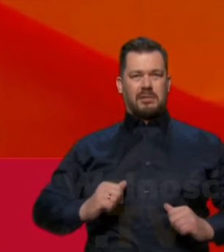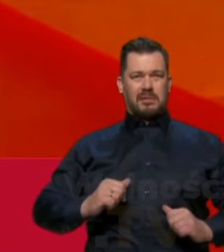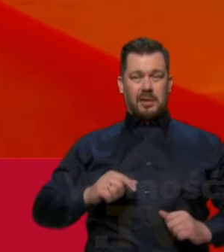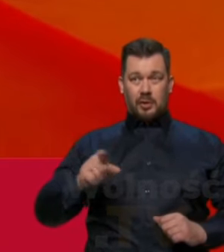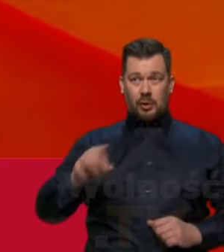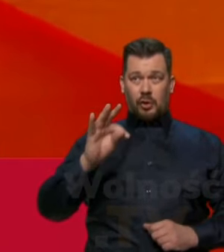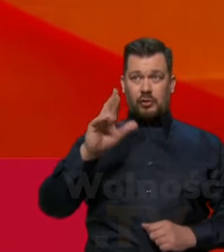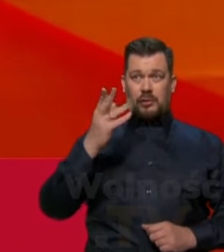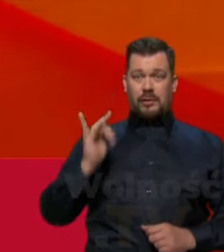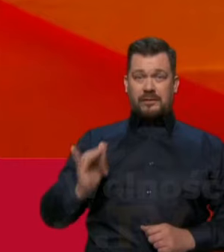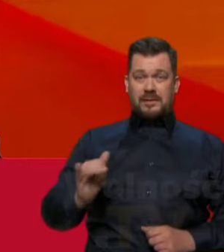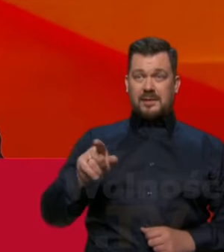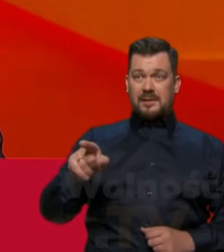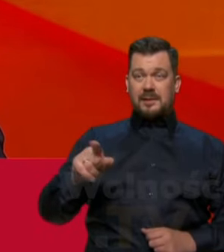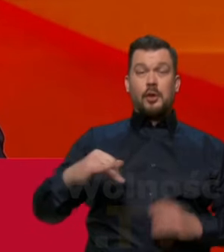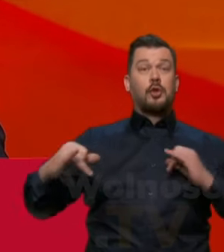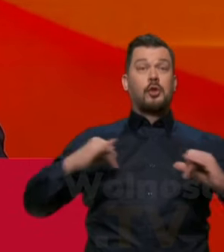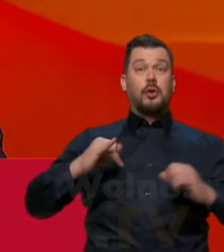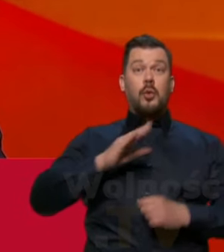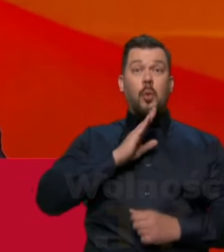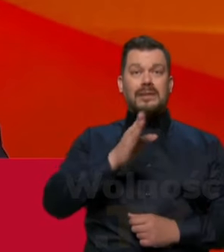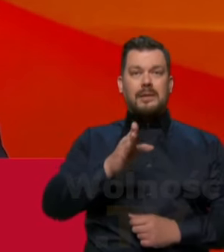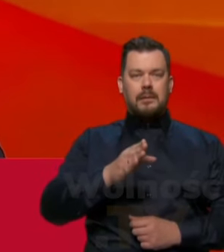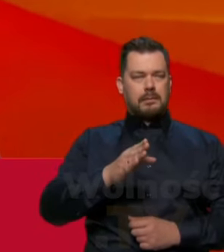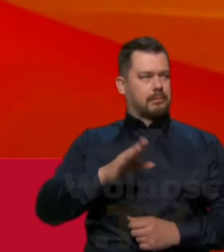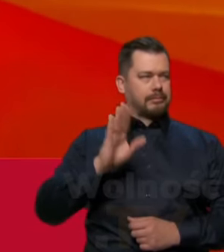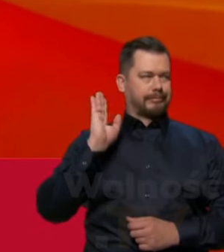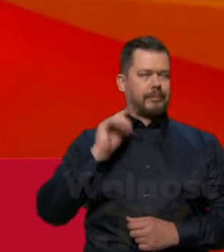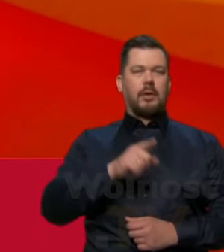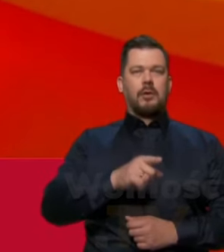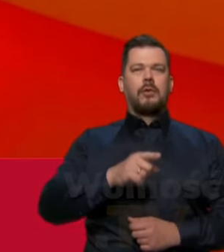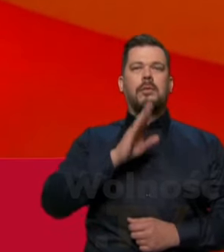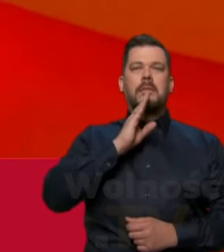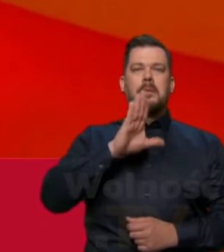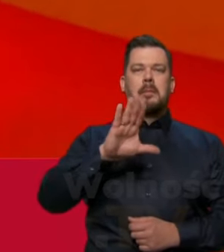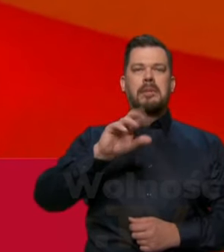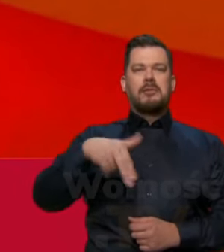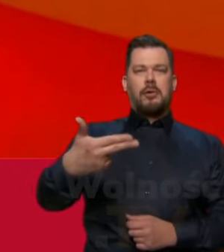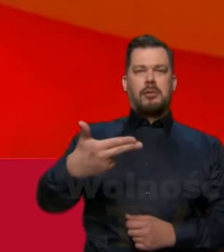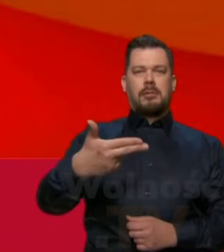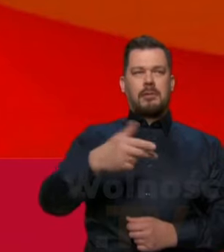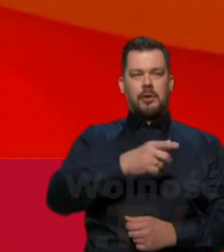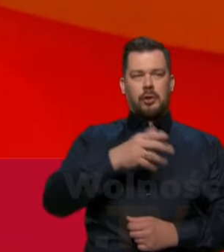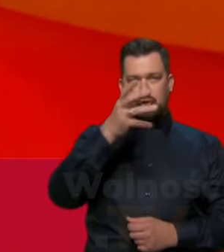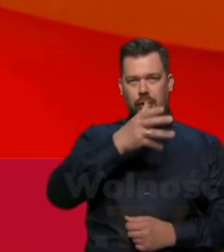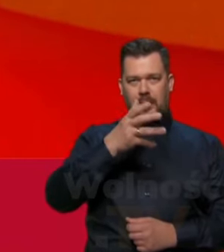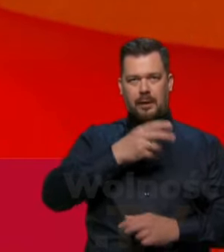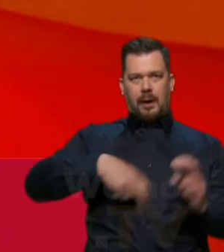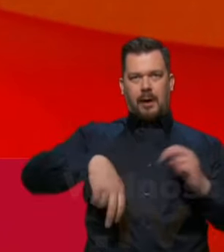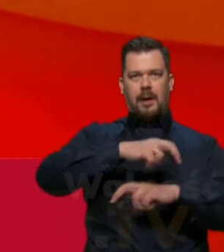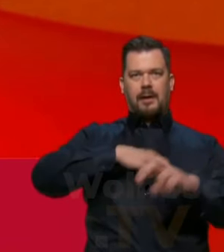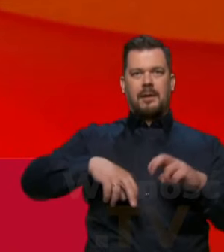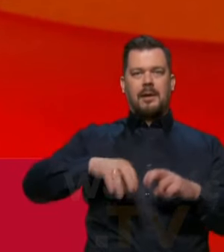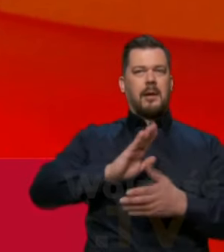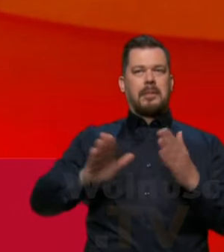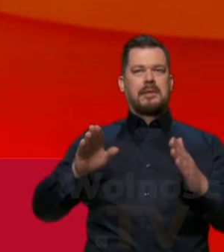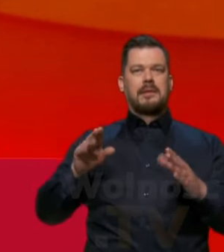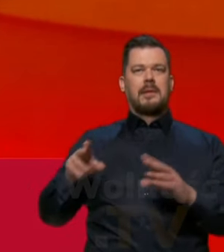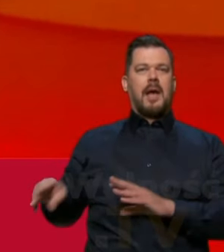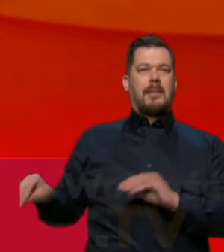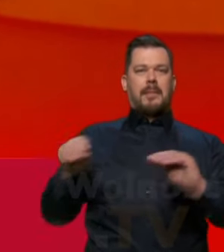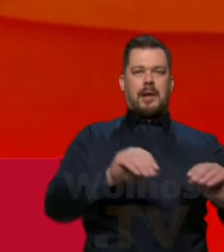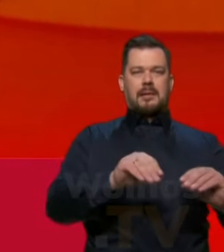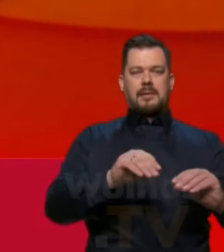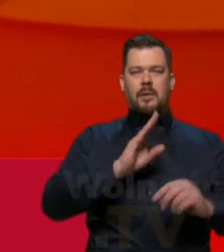jak pan Trzaskowski rządzili w Ameryce, to do dzisiaj tam by hasały stada bizonów. Bizonów nie byłoby żadnej imigracji do